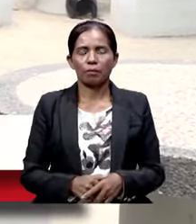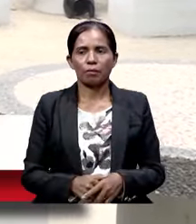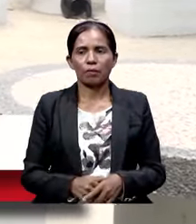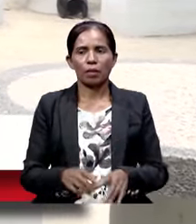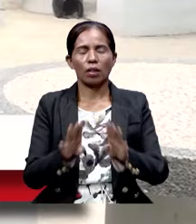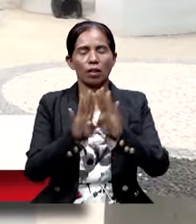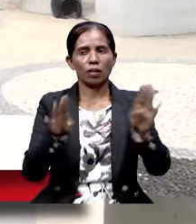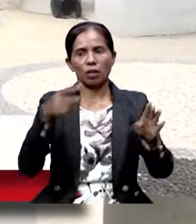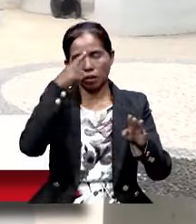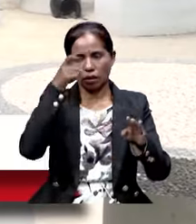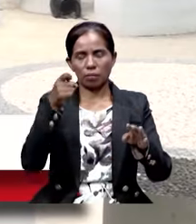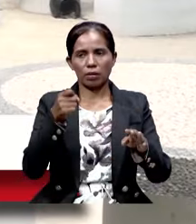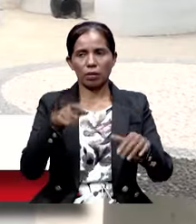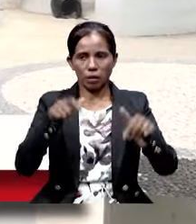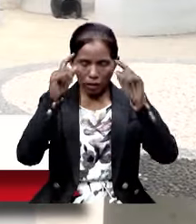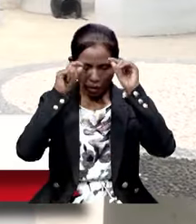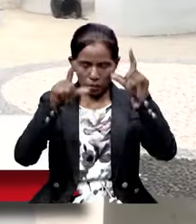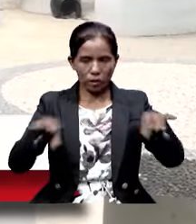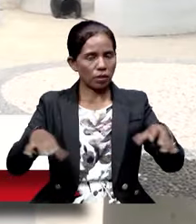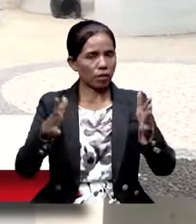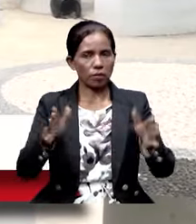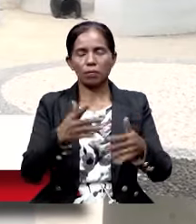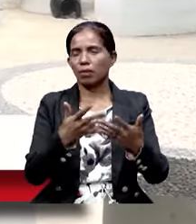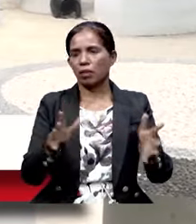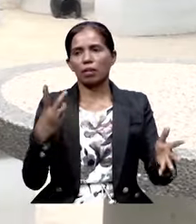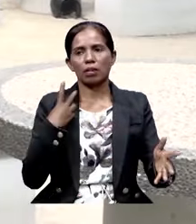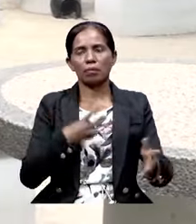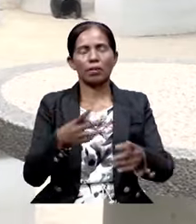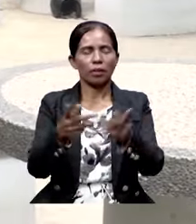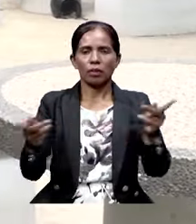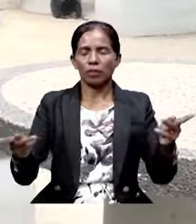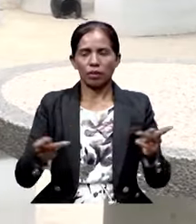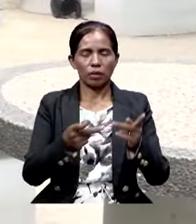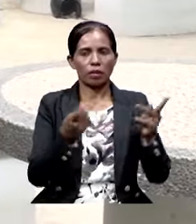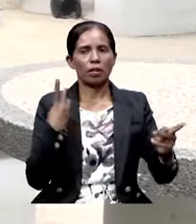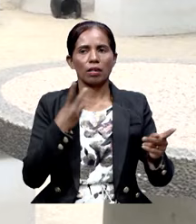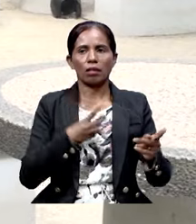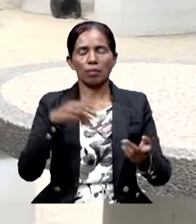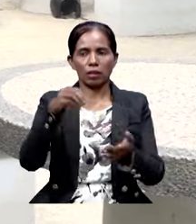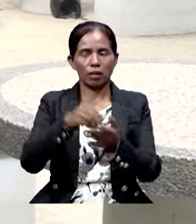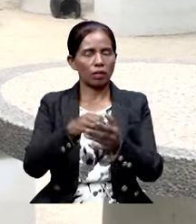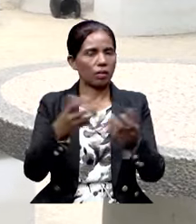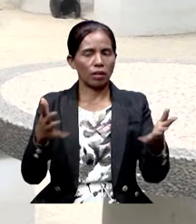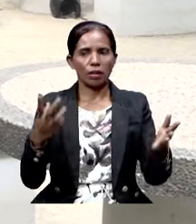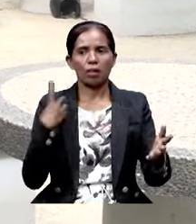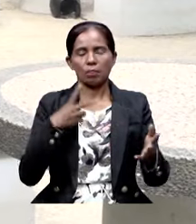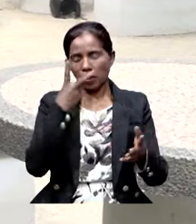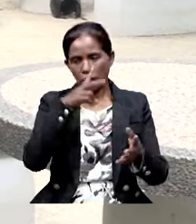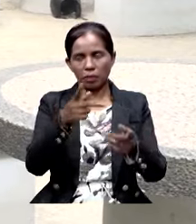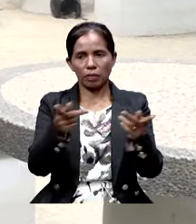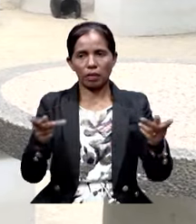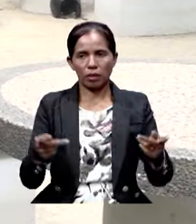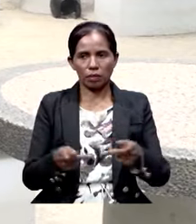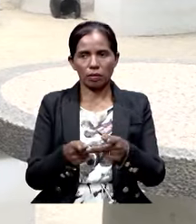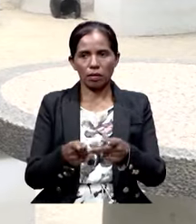loke tamba partida iha timor kampu travailu mosla iha ami loke iha fatin nebe mak ami kia kria ba mosla iha entau ami hare fatin idane iha fatin